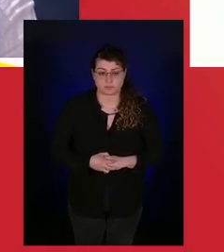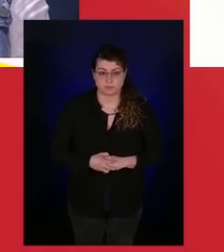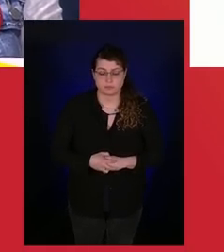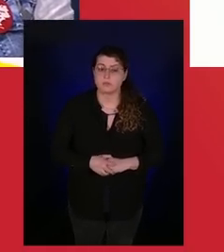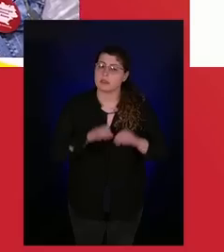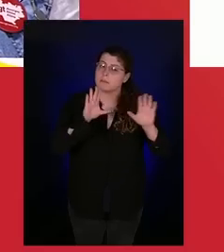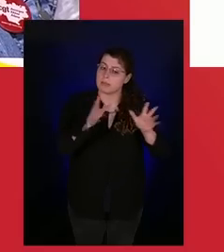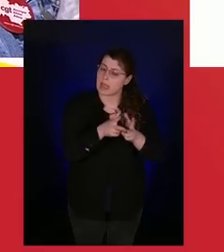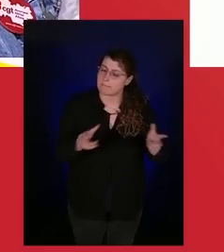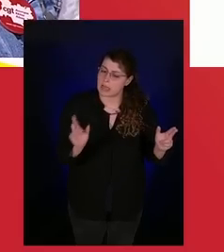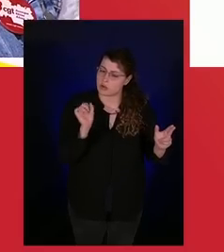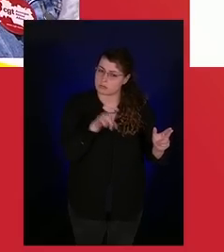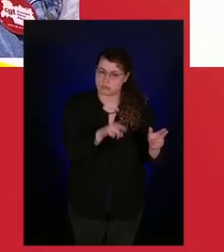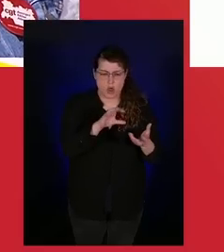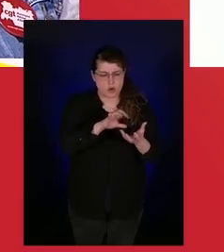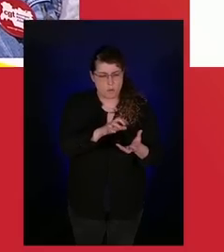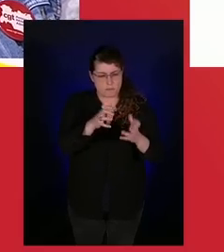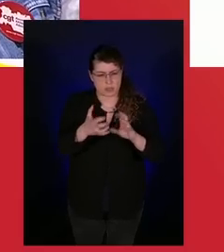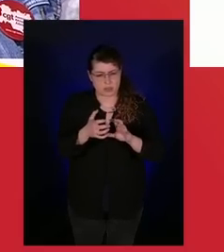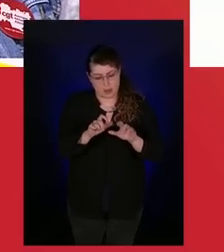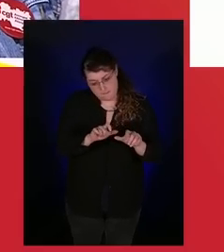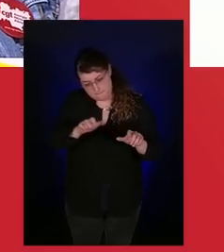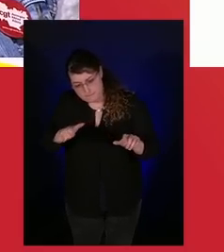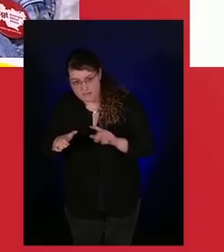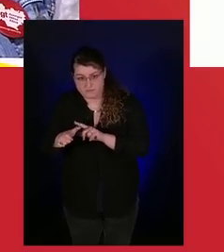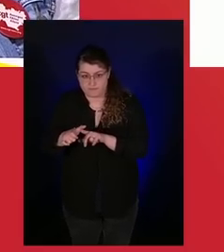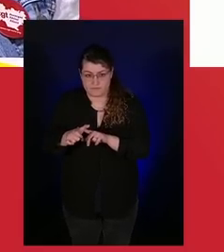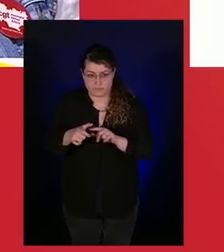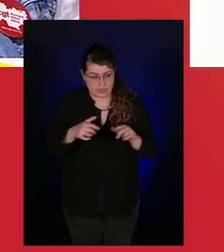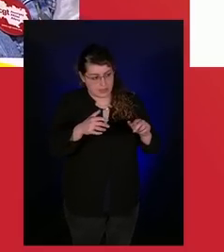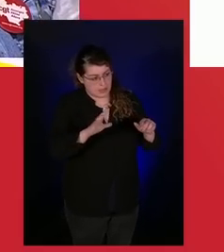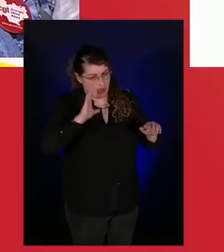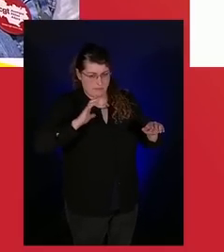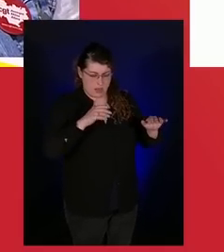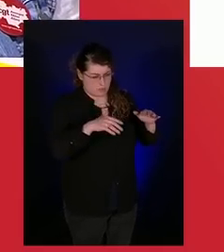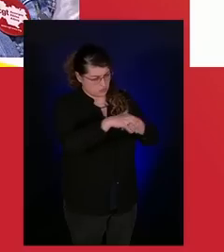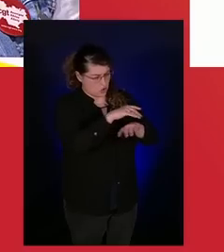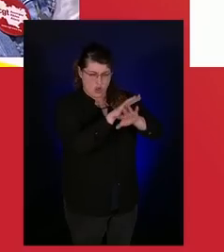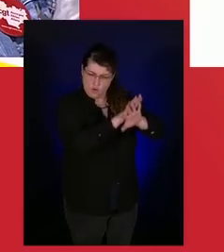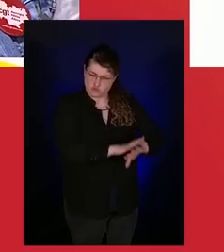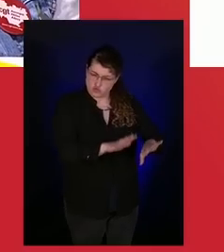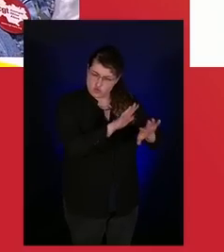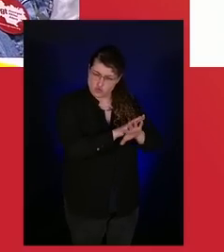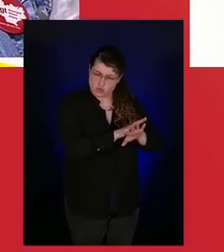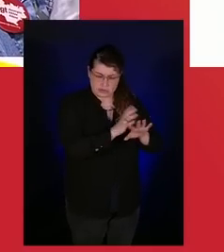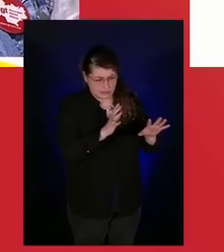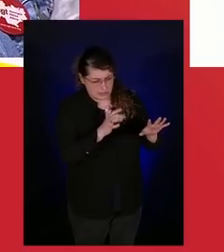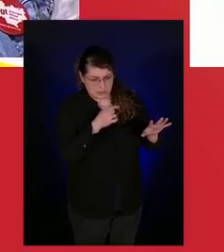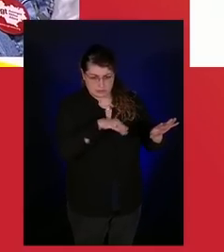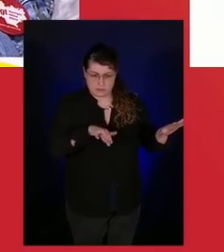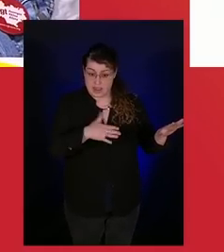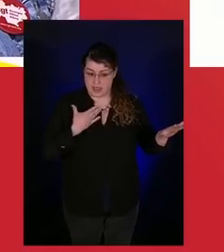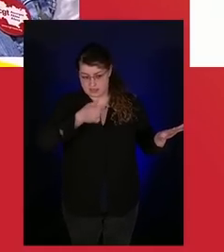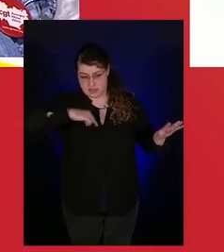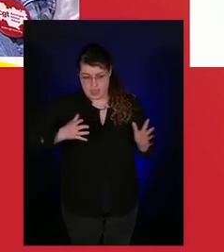Mais cette période complexe nous a aussi permis de sortir d'une zone d'ombre avec une présence et une implication qui